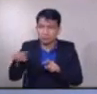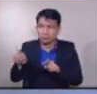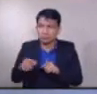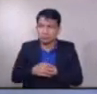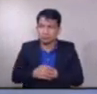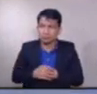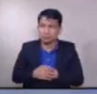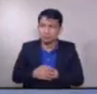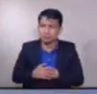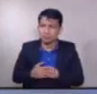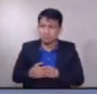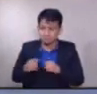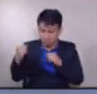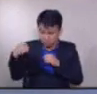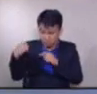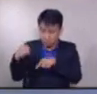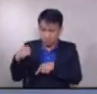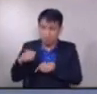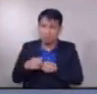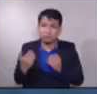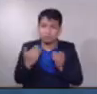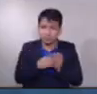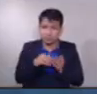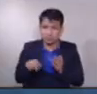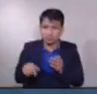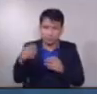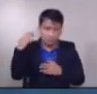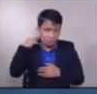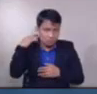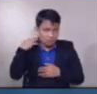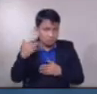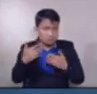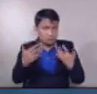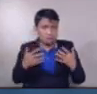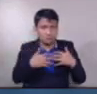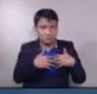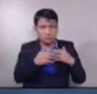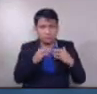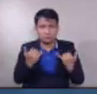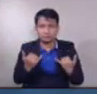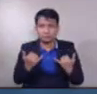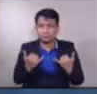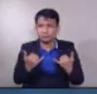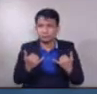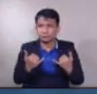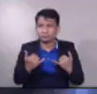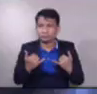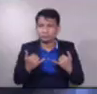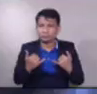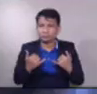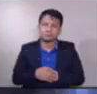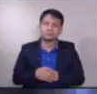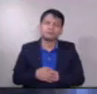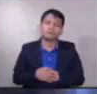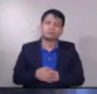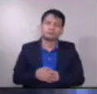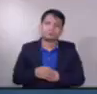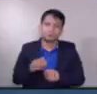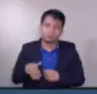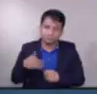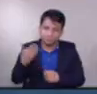dyan? Kasi, again, no, yung Mindanao, ang sinasabi nila, ngayon may BARM na dyan. No? Mm-hmm.